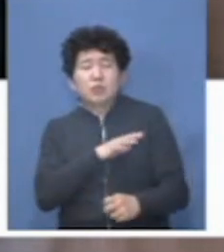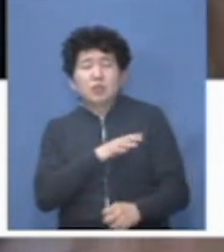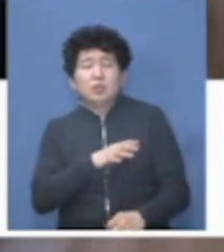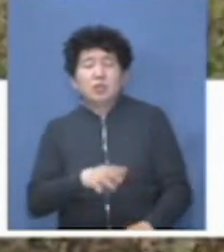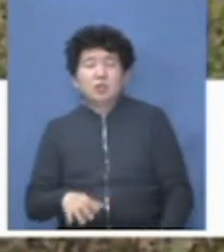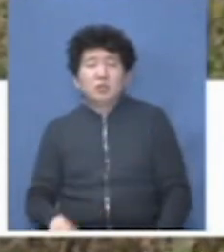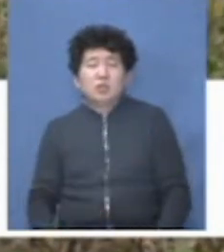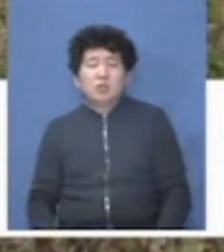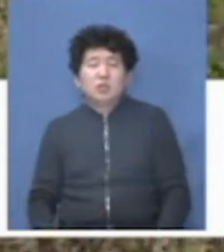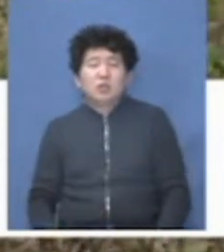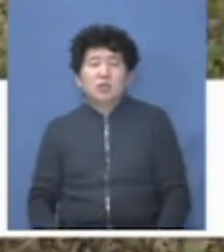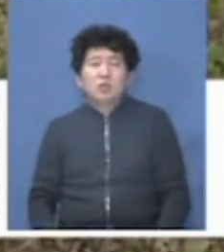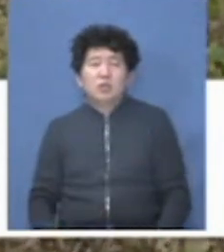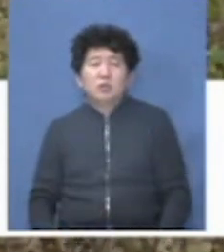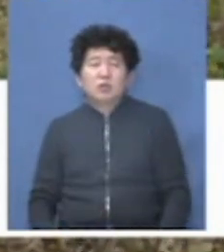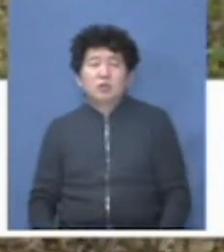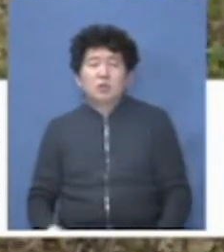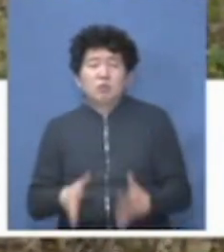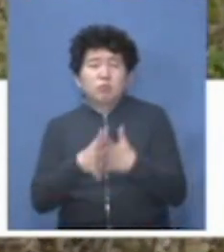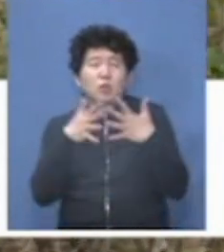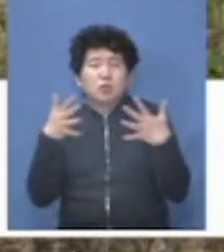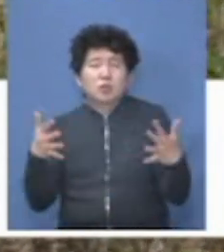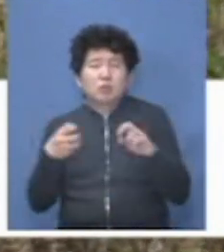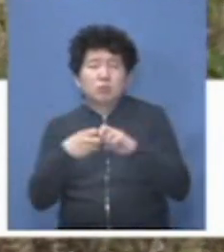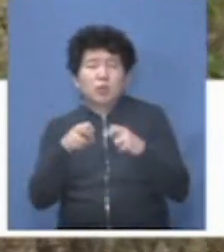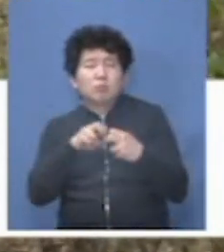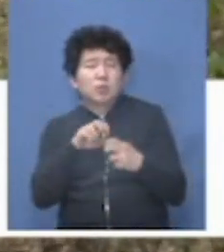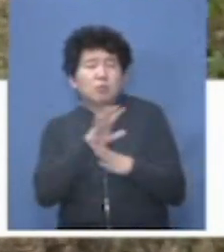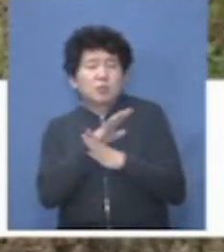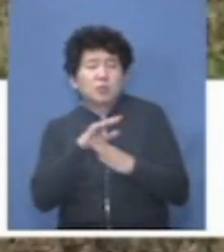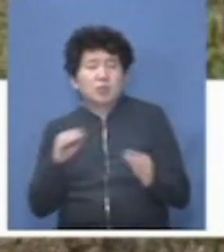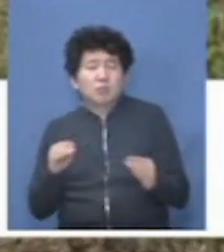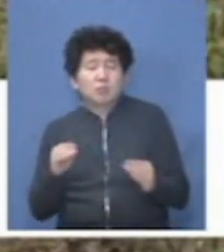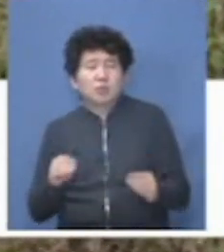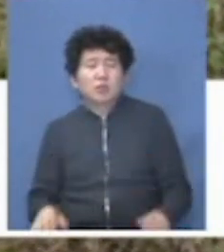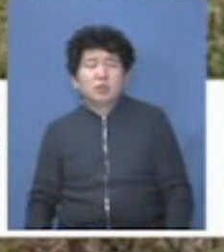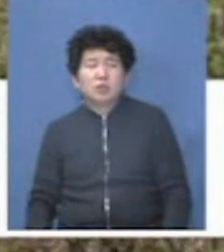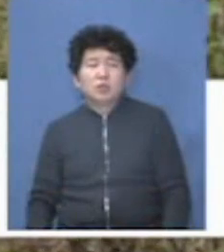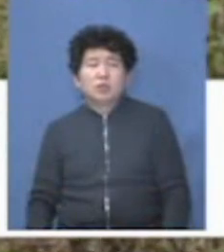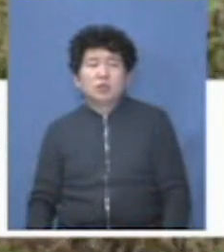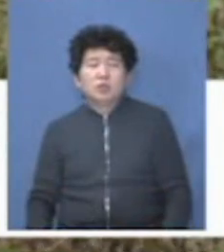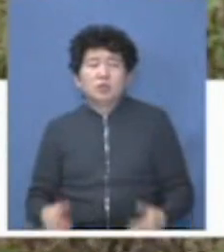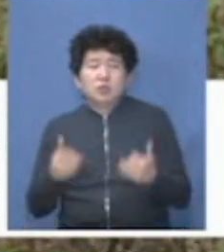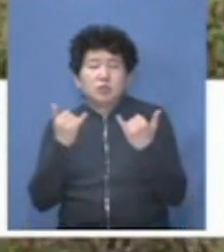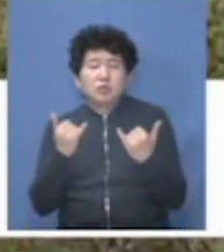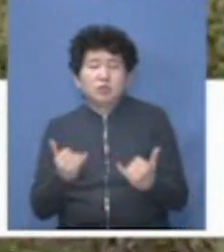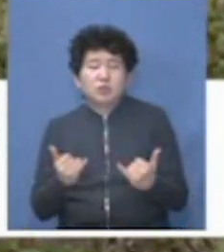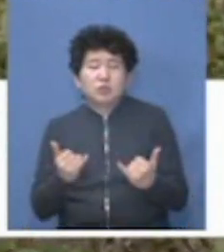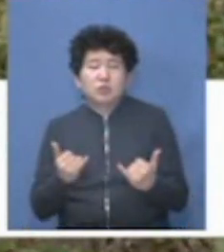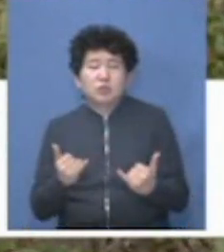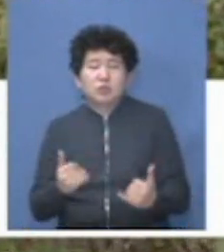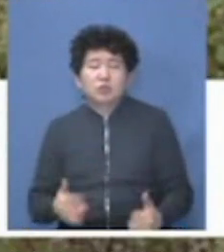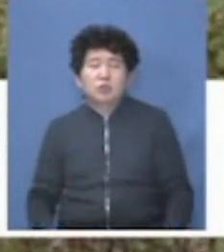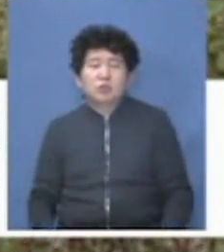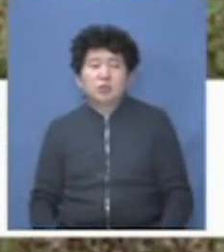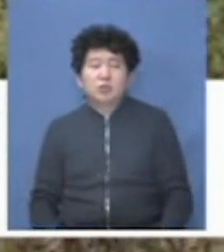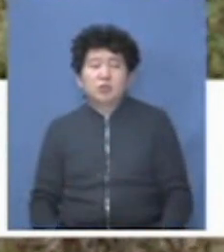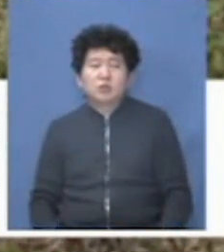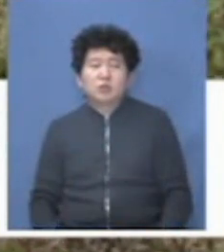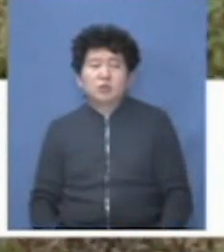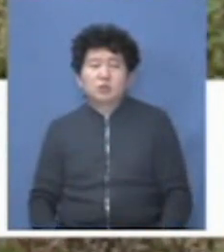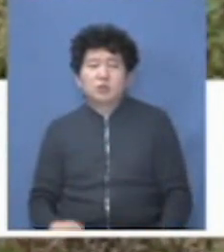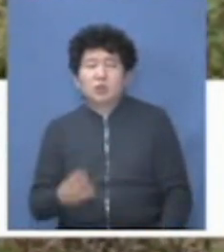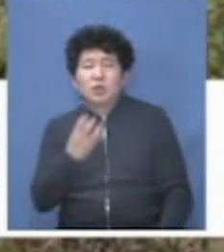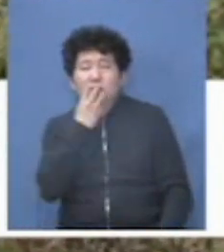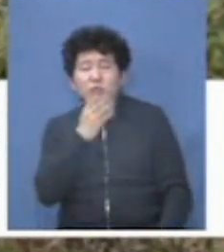асыру. Глобальных проблем не было. Жылыту маусымы ойдағыдай өтті. Дегенмен қазіргі уақытта қала аумағы ұлғайып келе жатқандықтан жылу жетіспей